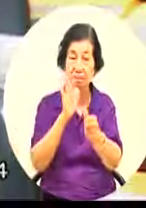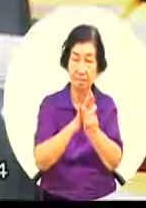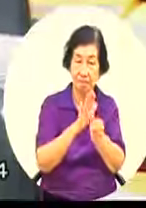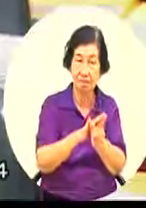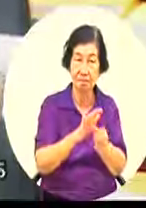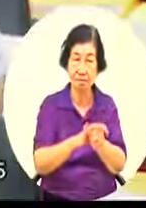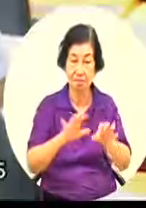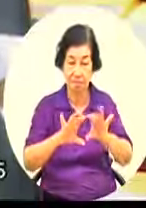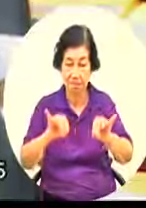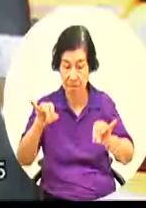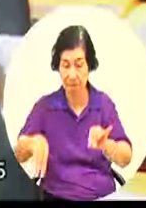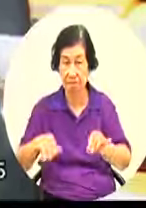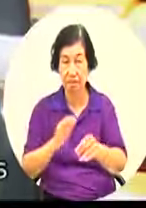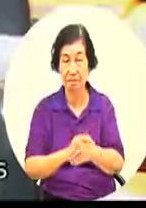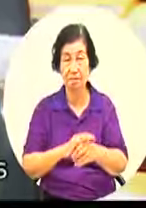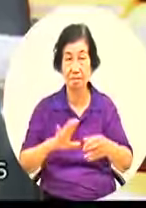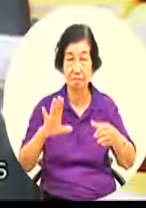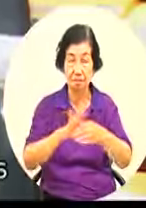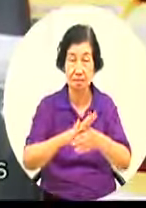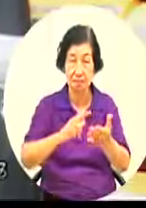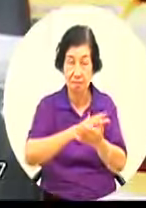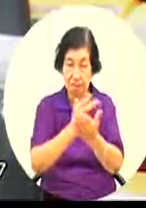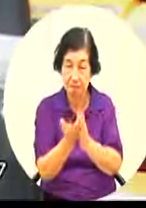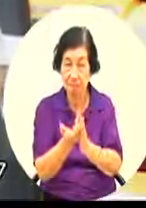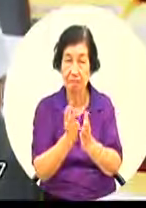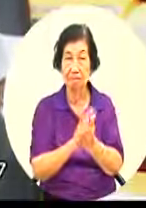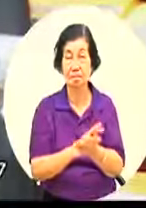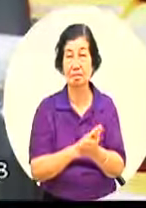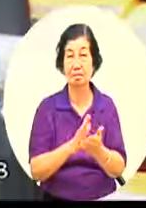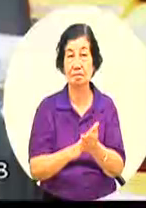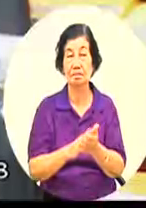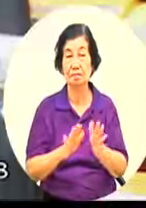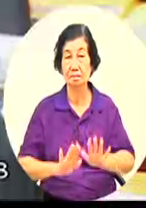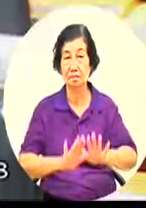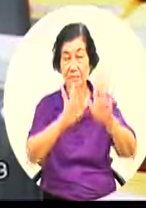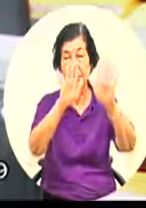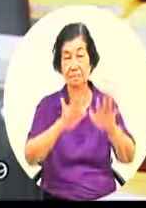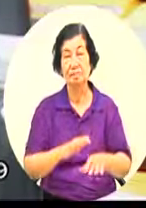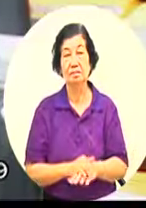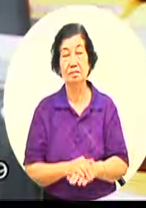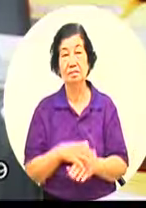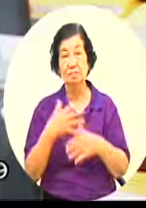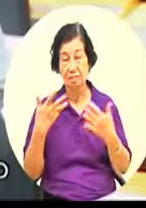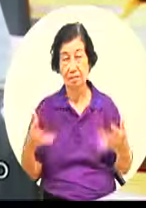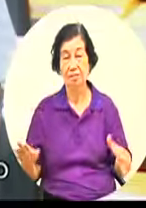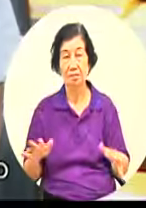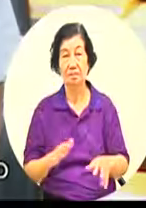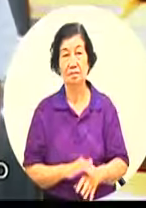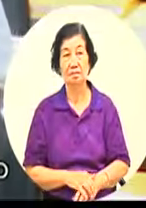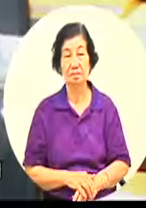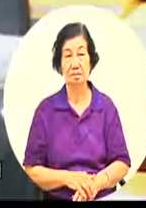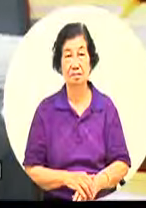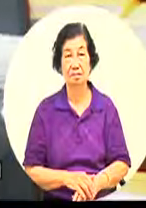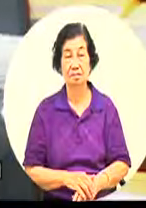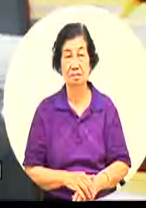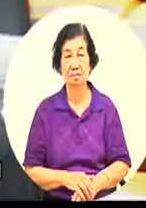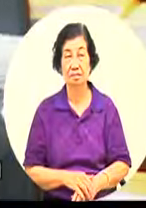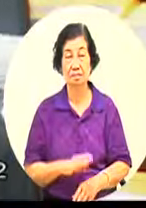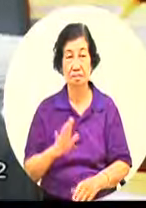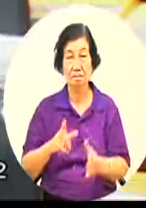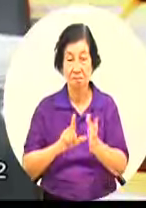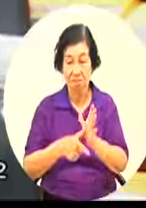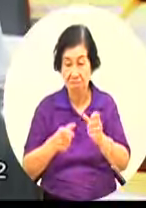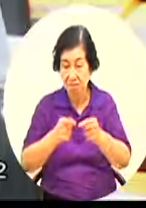步，说这个地方的文艺气息或者文艺的进步可以更多的。 其实吼，要做常态性的活动